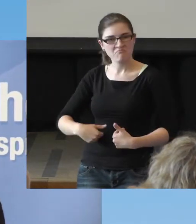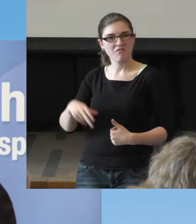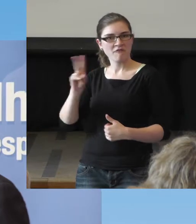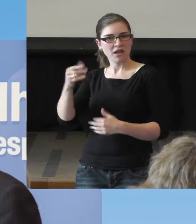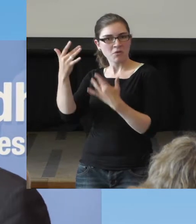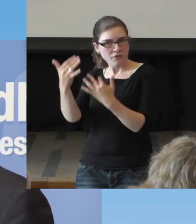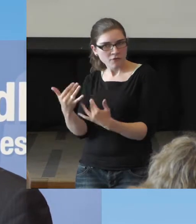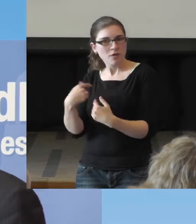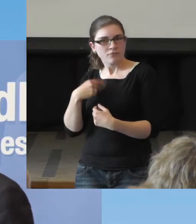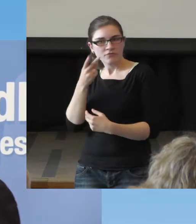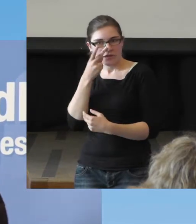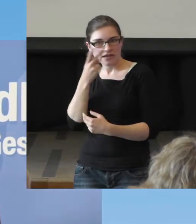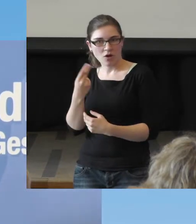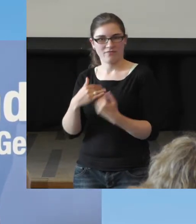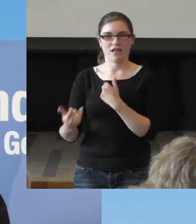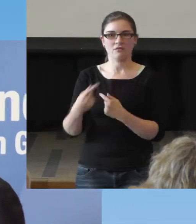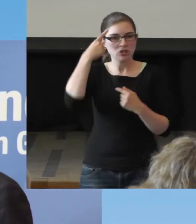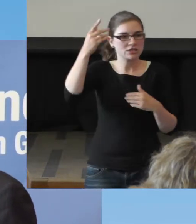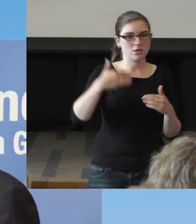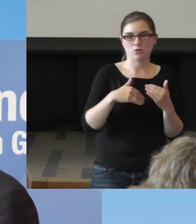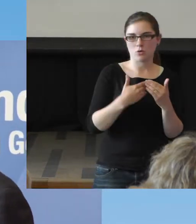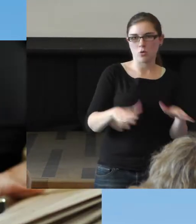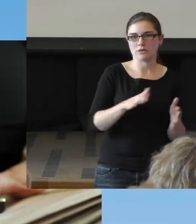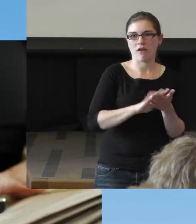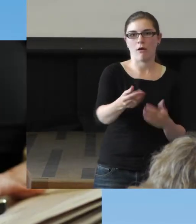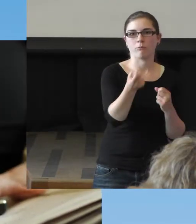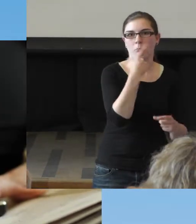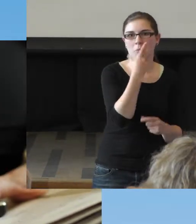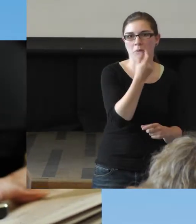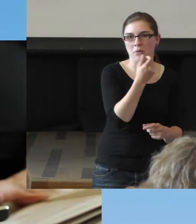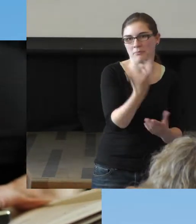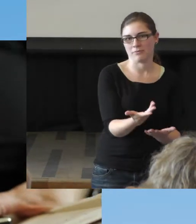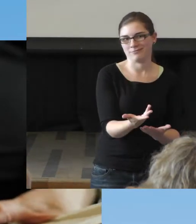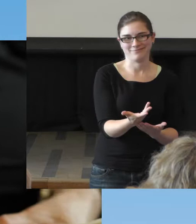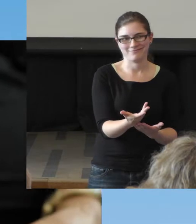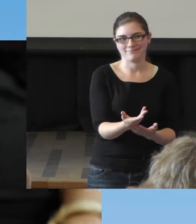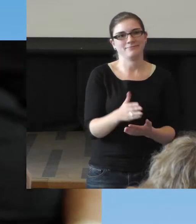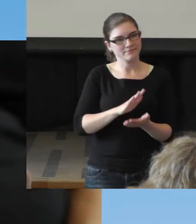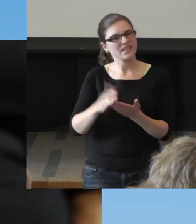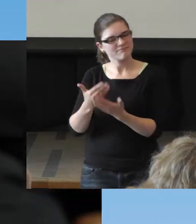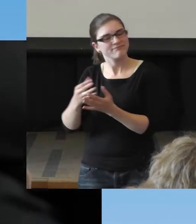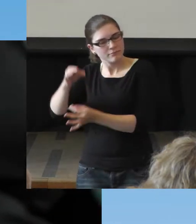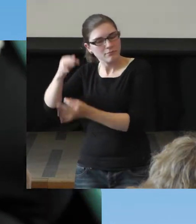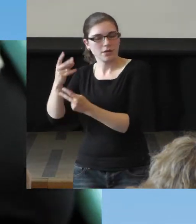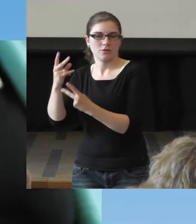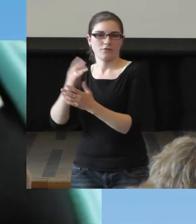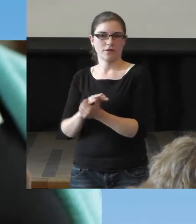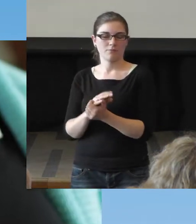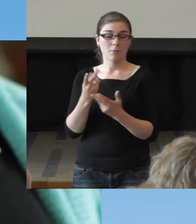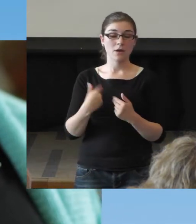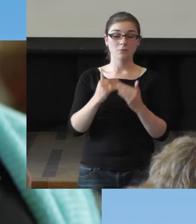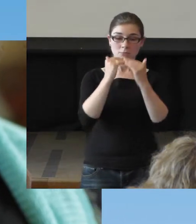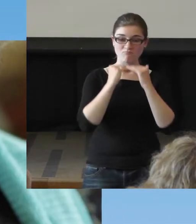die untere Grenze von Vitamin B12 nicht so ganz scharf ist, das heißt, wenn man also im unteren